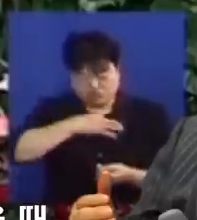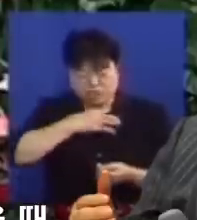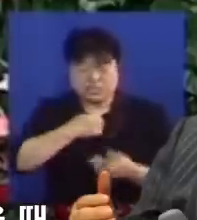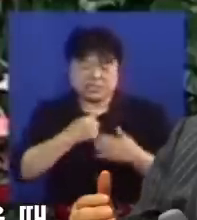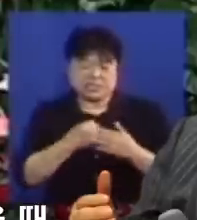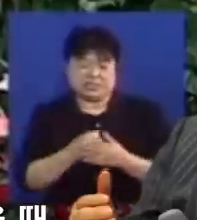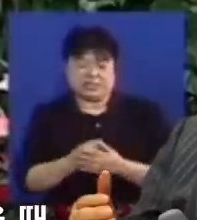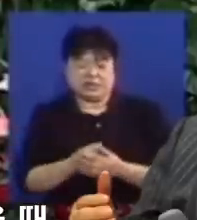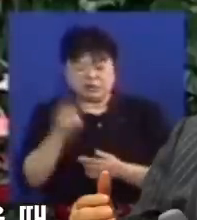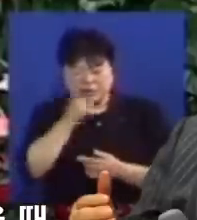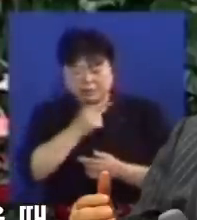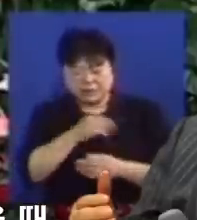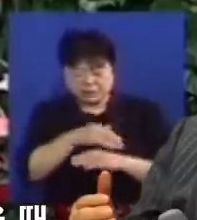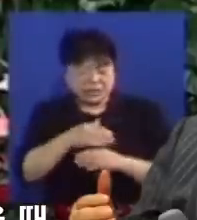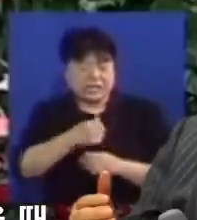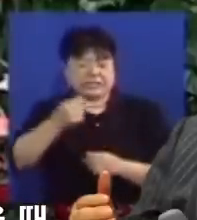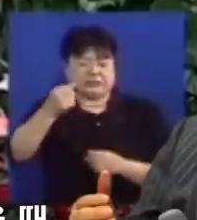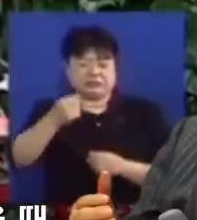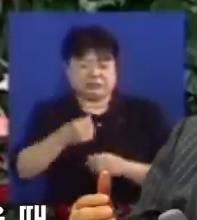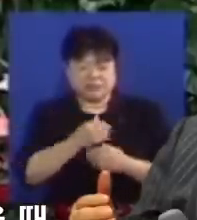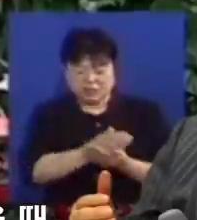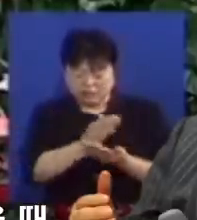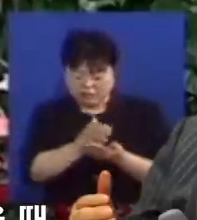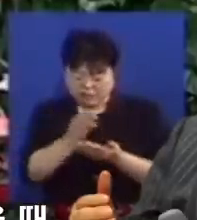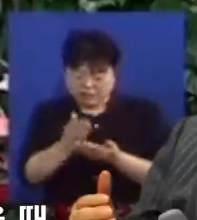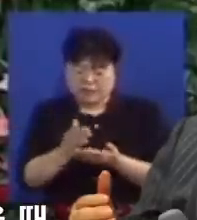결탁된 음모를 가지고 온갖